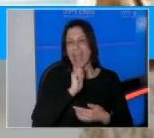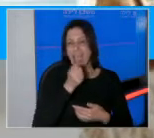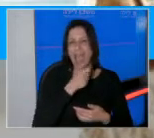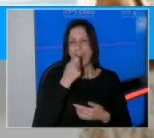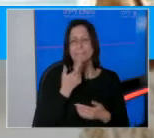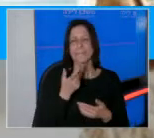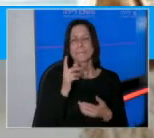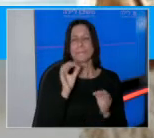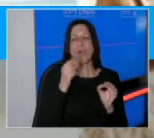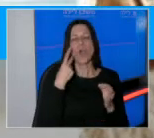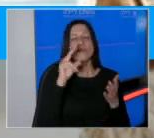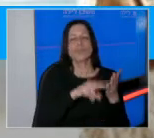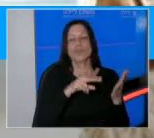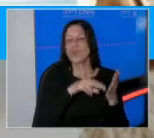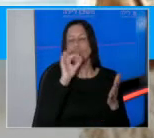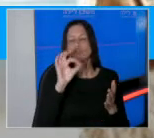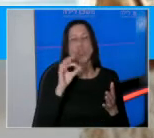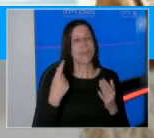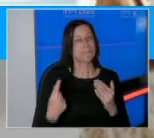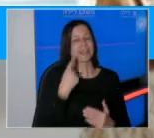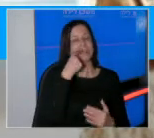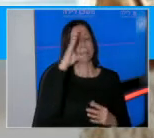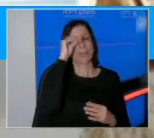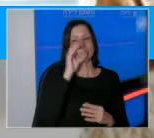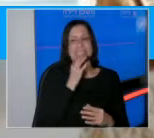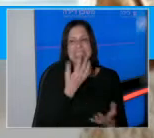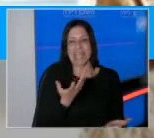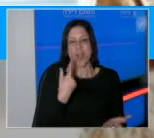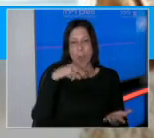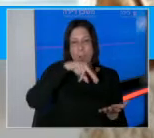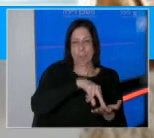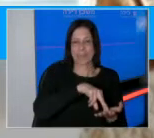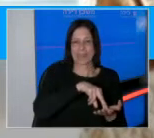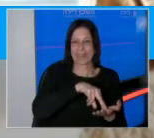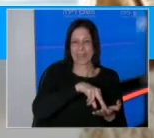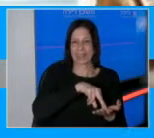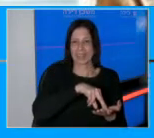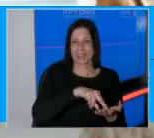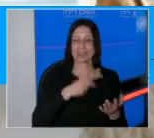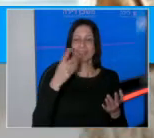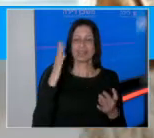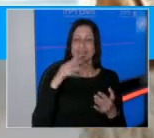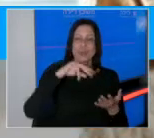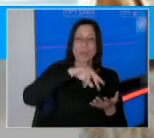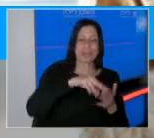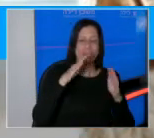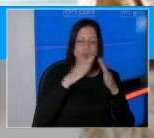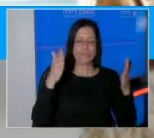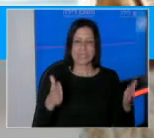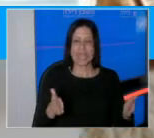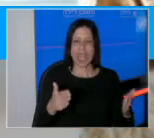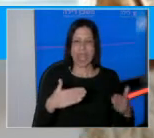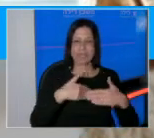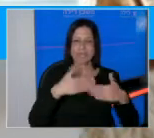בתור... כשרואים את התמונות שלו, זה מדהים, בחור צעיר שעומד שם ועומד על, על איזושהי קופסה